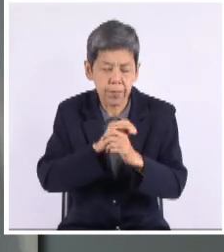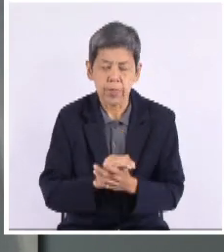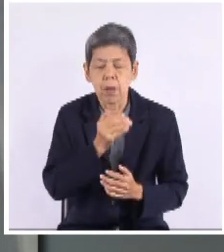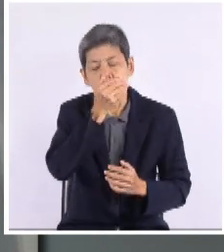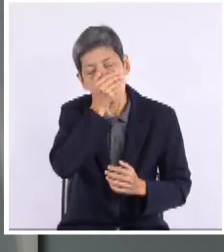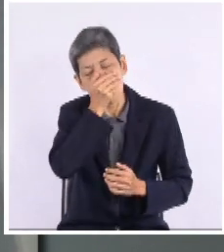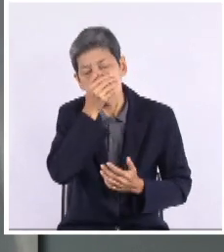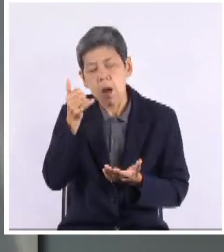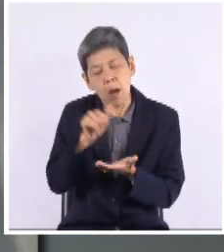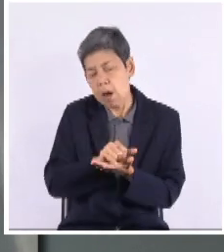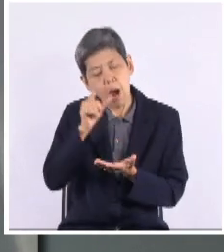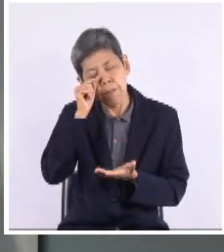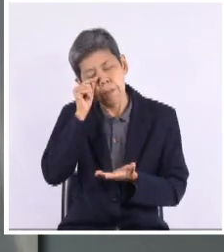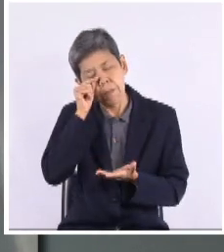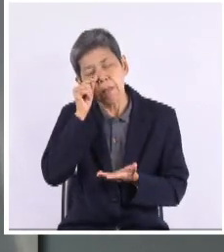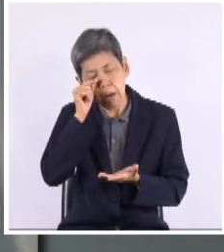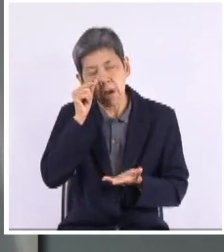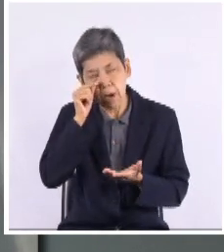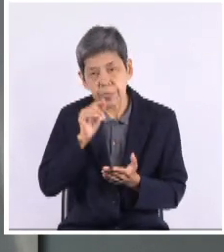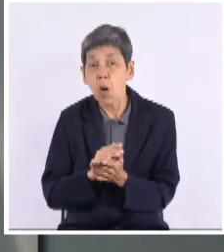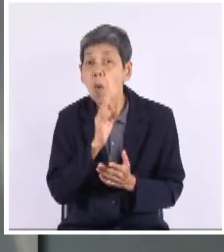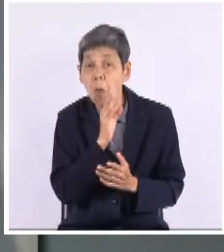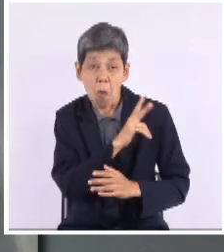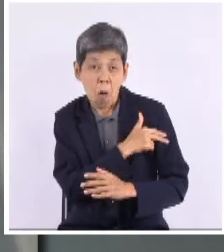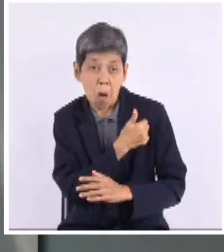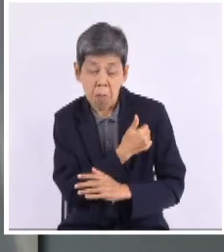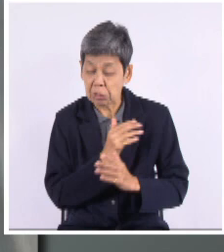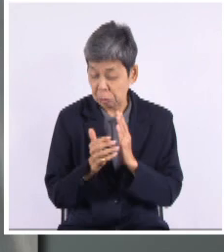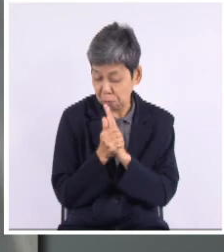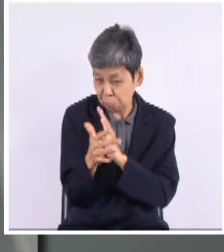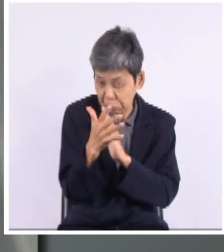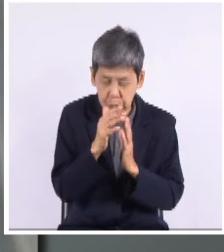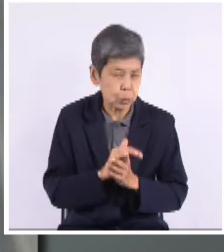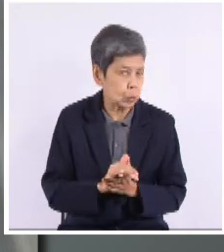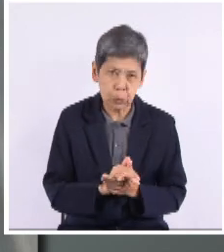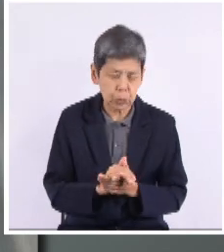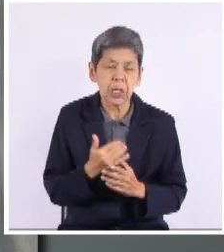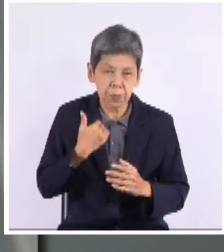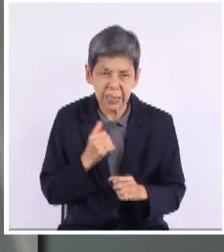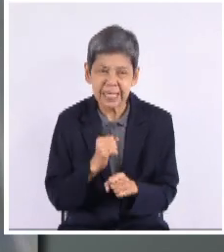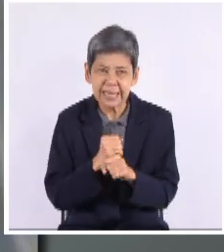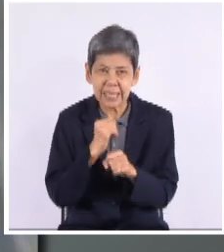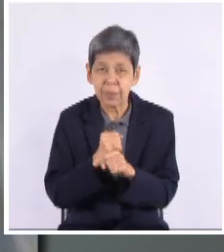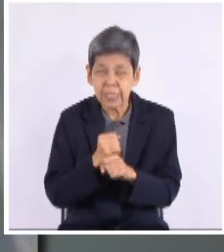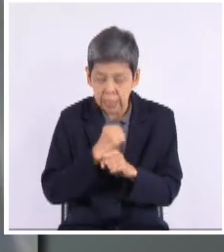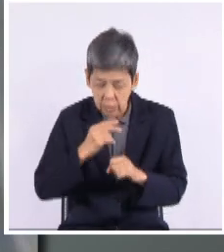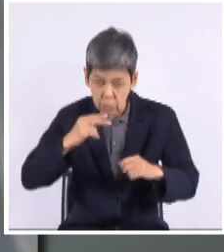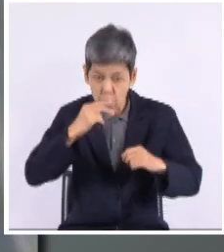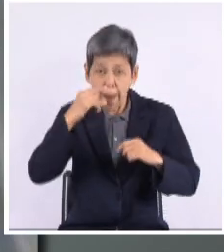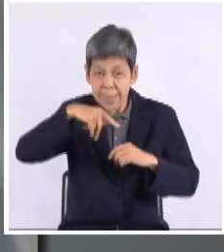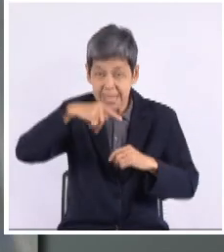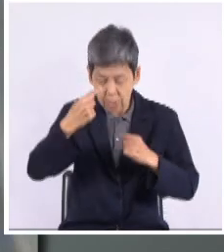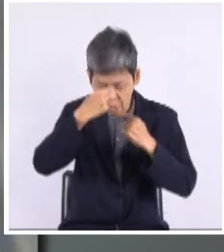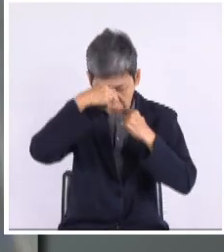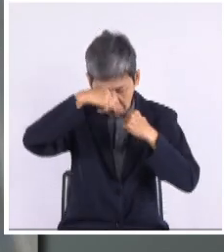เข้าหลอดลมมันจะยิ่งอันตรายนะคะถ้าหากว่าแพทย์เนี่ยไม่ใช่ผู้เ****วชาญโดยที่ใช้เครื่องมือสองกล้องพิเศษ